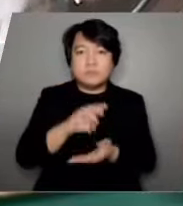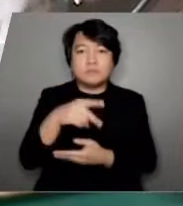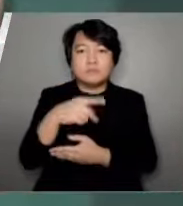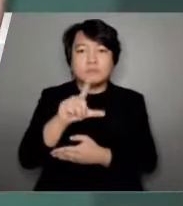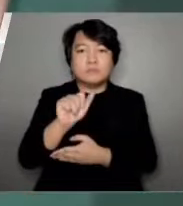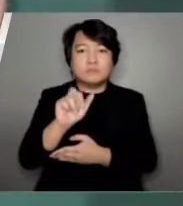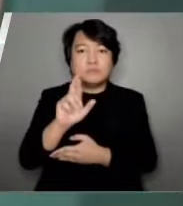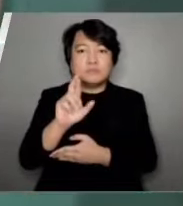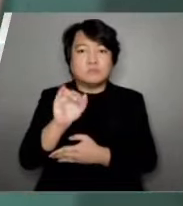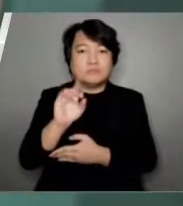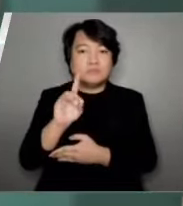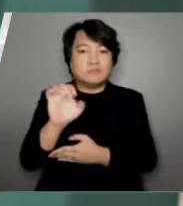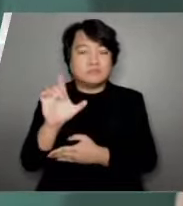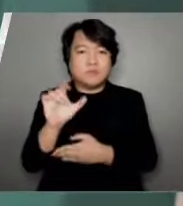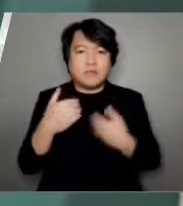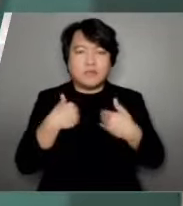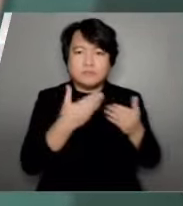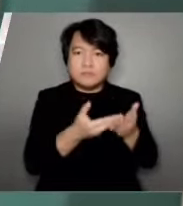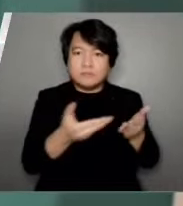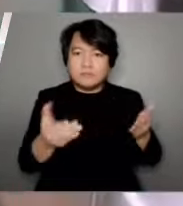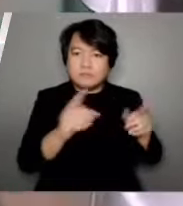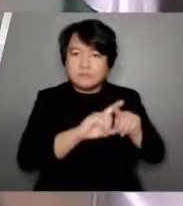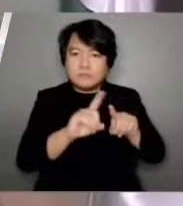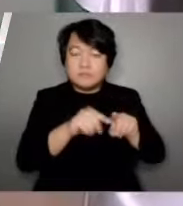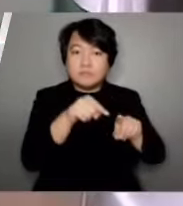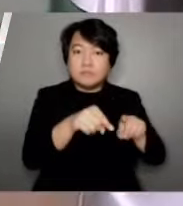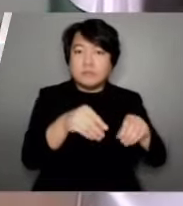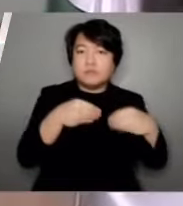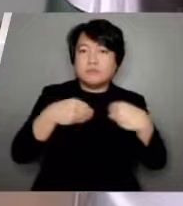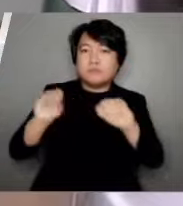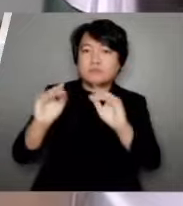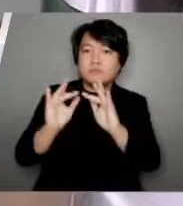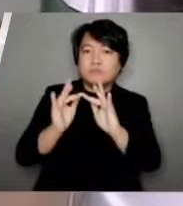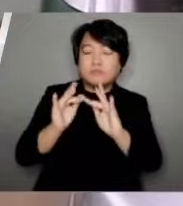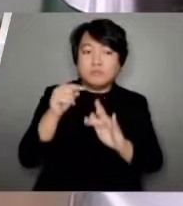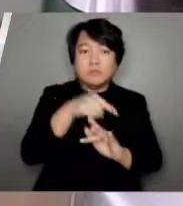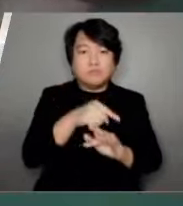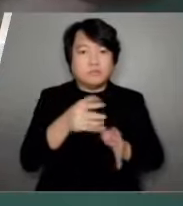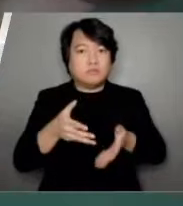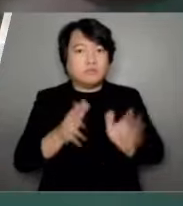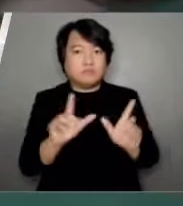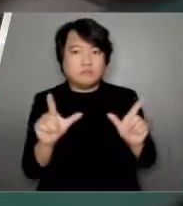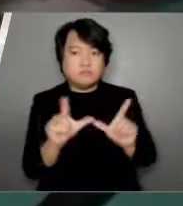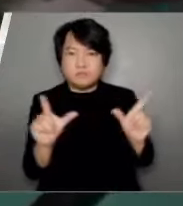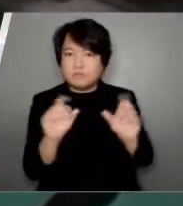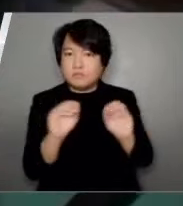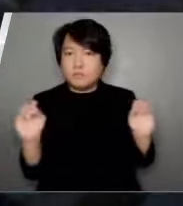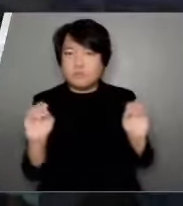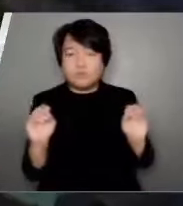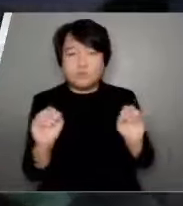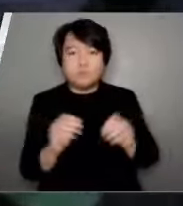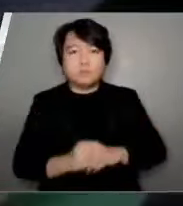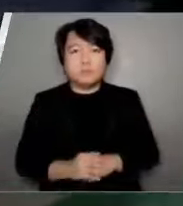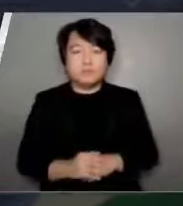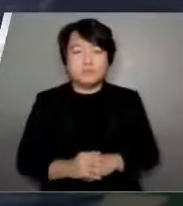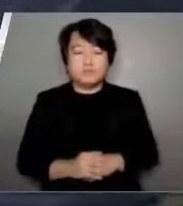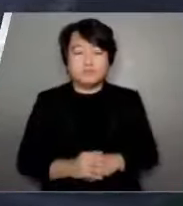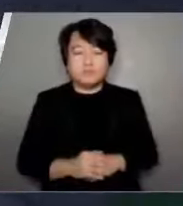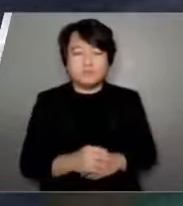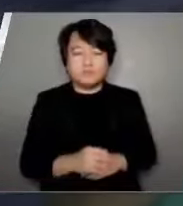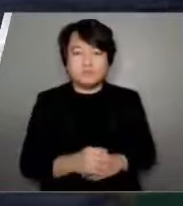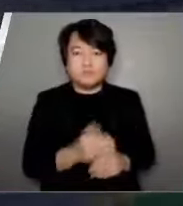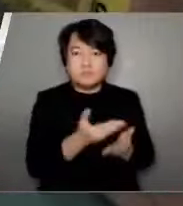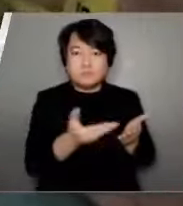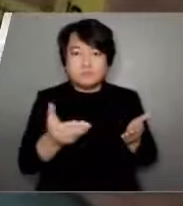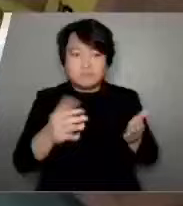online na unregistered, unsafe at uncertified o hindi dumaan sa inspeksyon. Ilan sa unregistered appliance na nakita ang